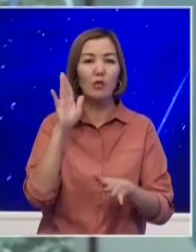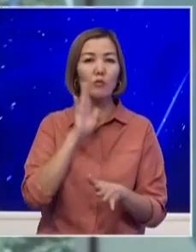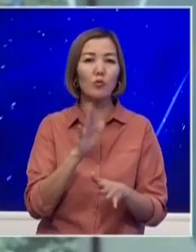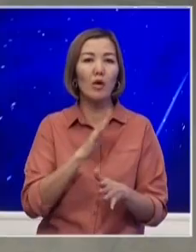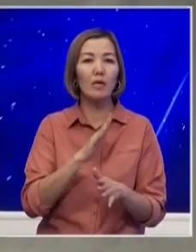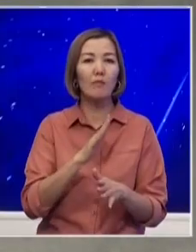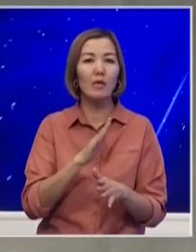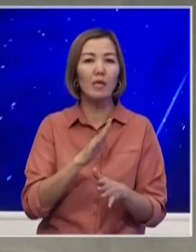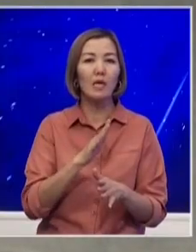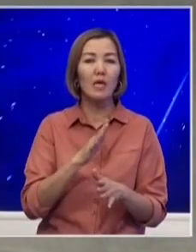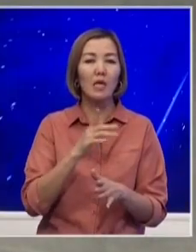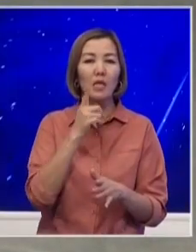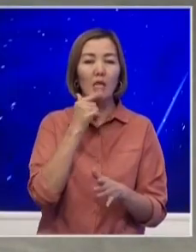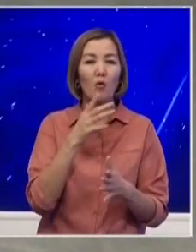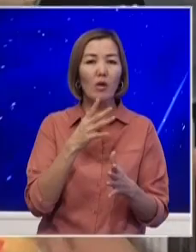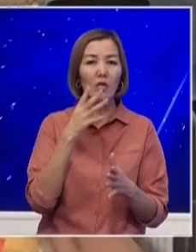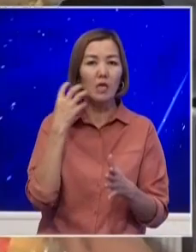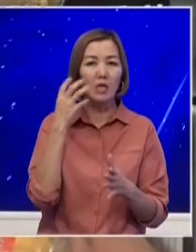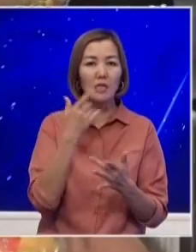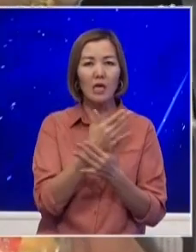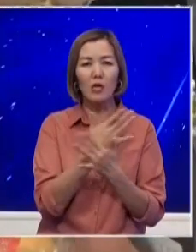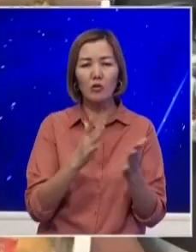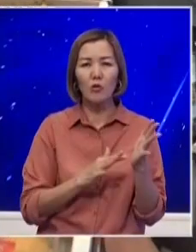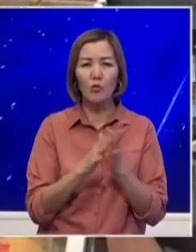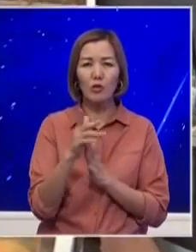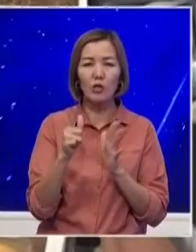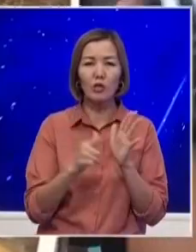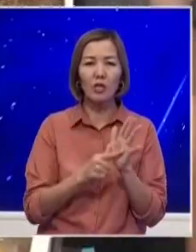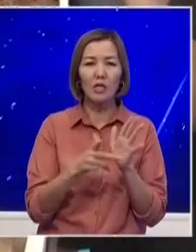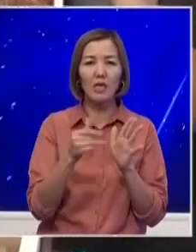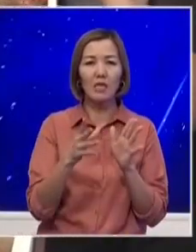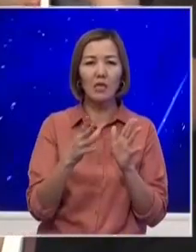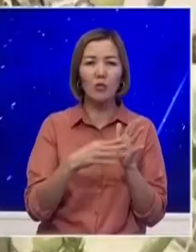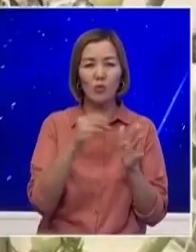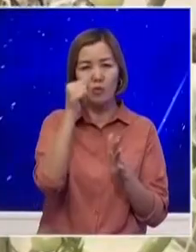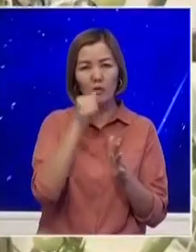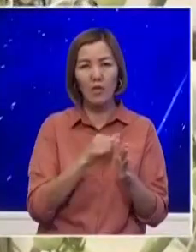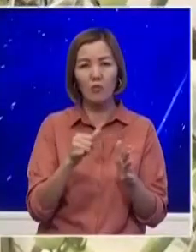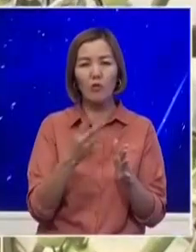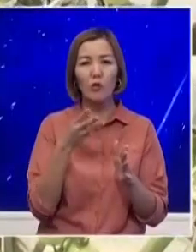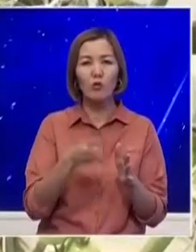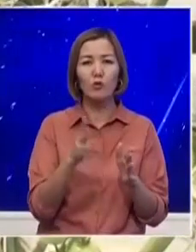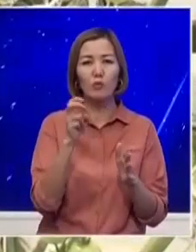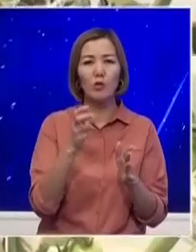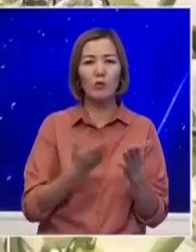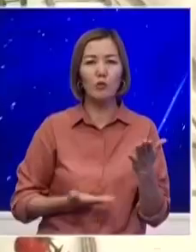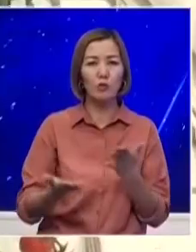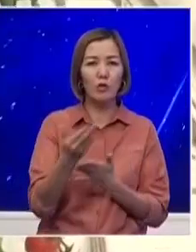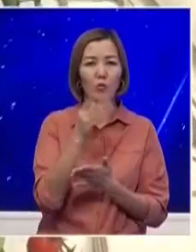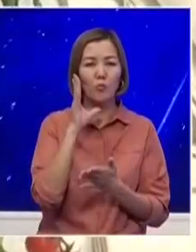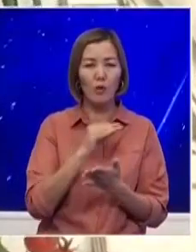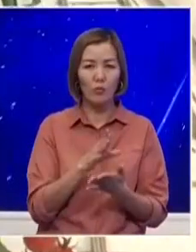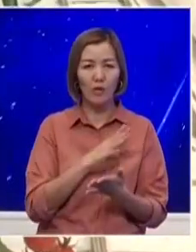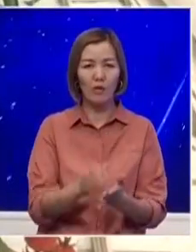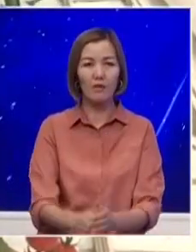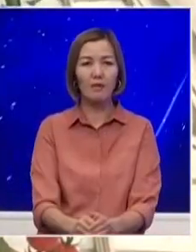суару әдісімен тауарлы қызанақтың түр-түрі өсіріледі. 7 гектар алқаптан 9 ай бойы тоқтаусыз 3200 тоннаға дейін өнім алуда.